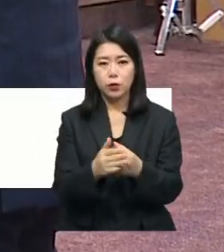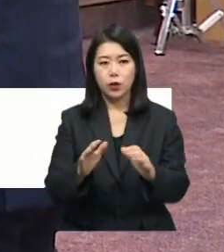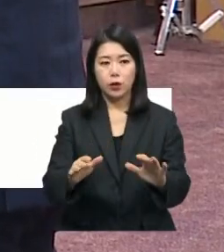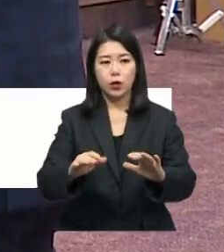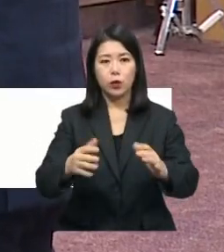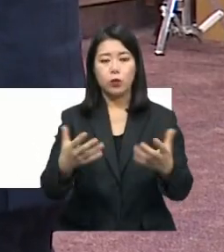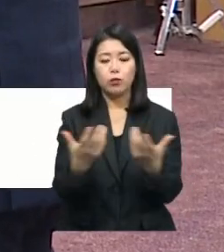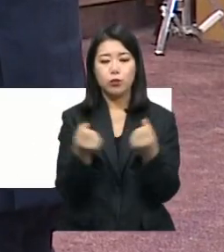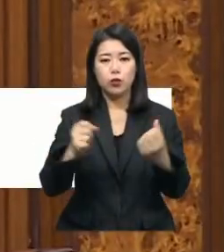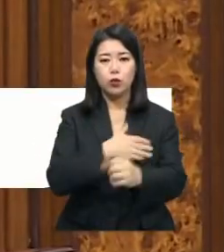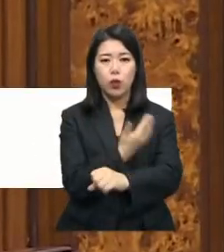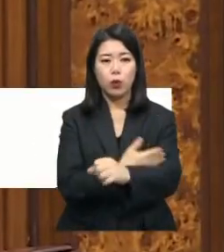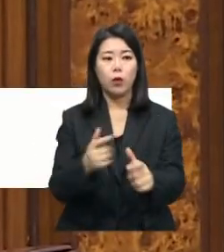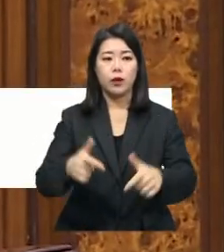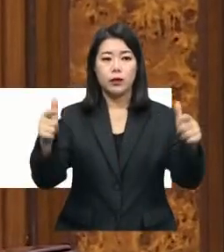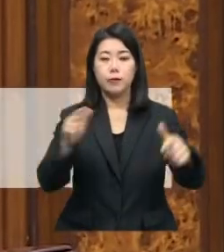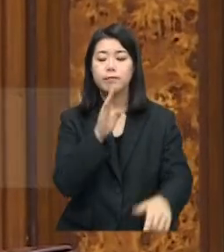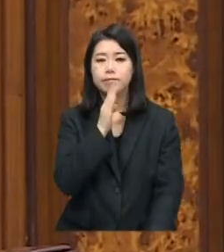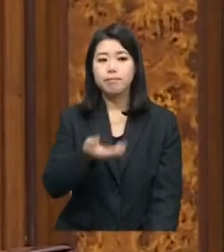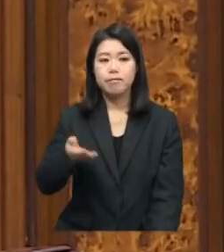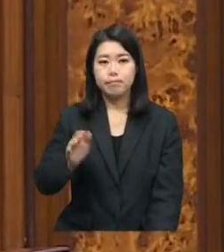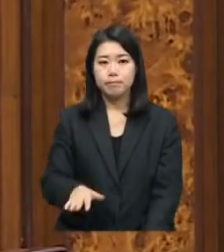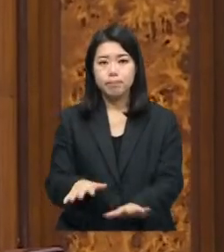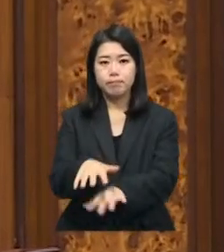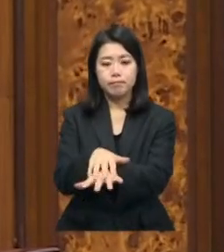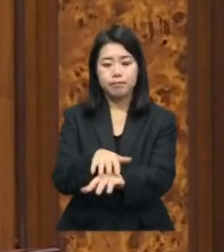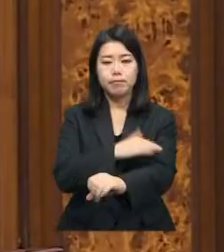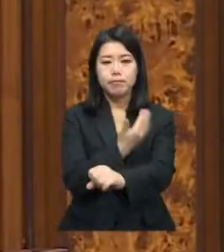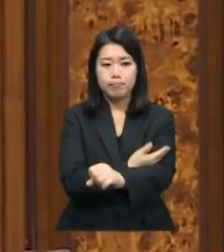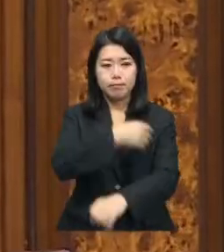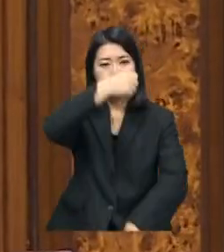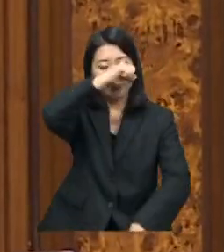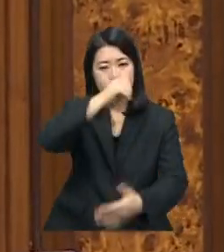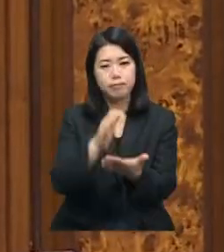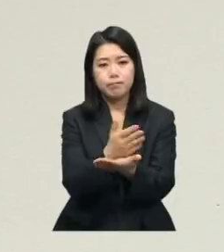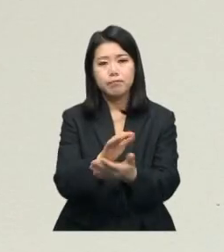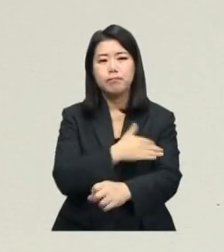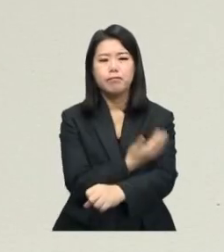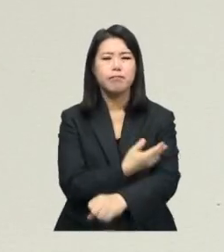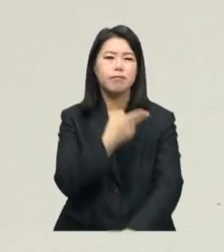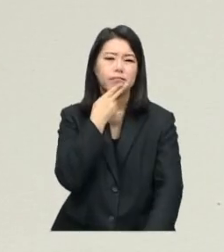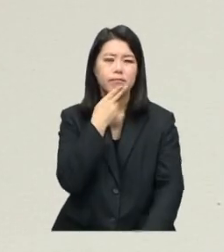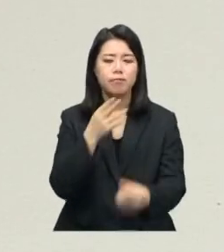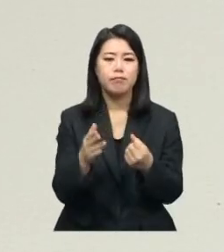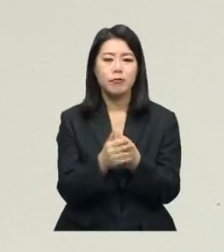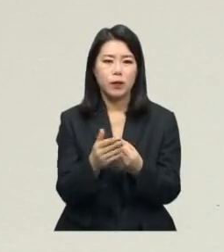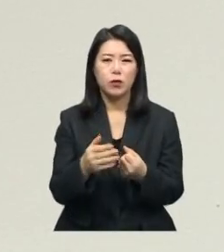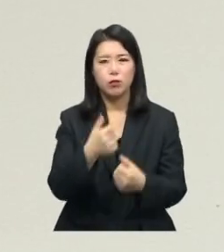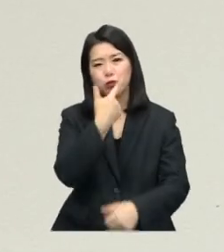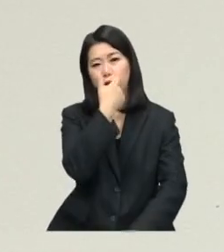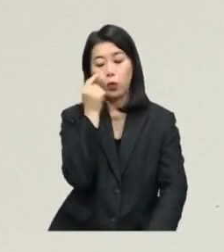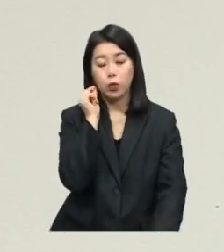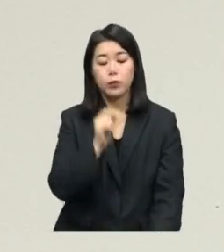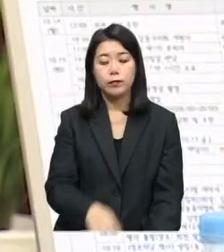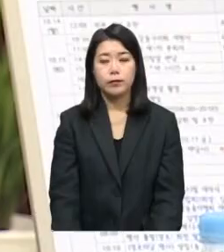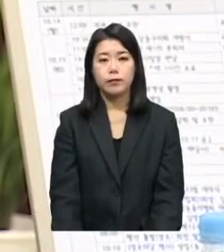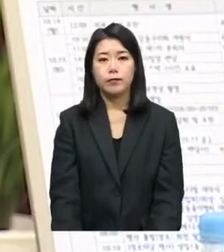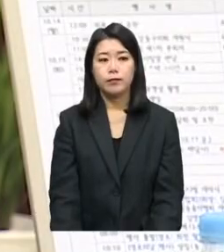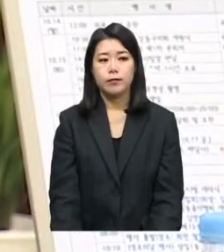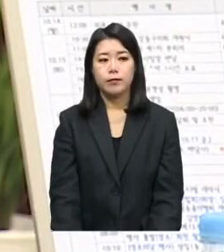분권이 확대됐지만 여전히 조직권과 예산 편성권이 없어 반쪽에 불과하다는 겁니다.